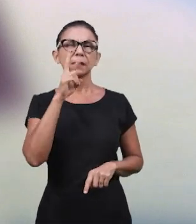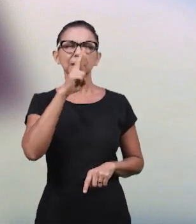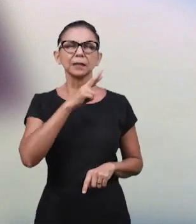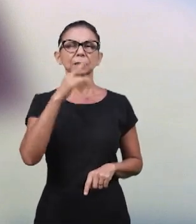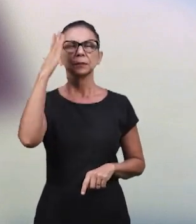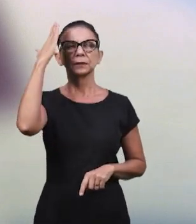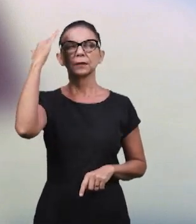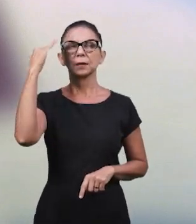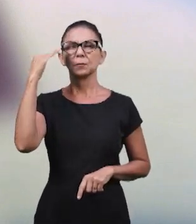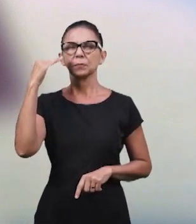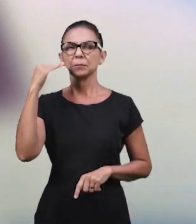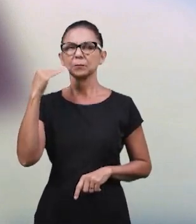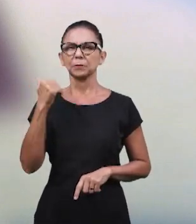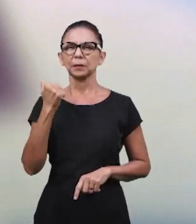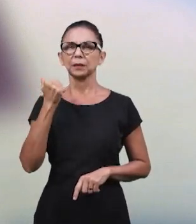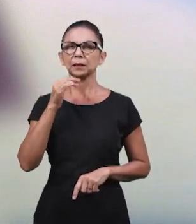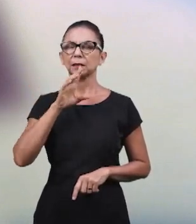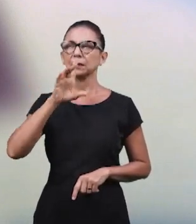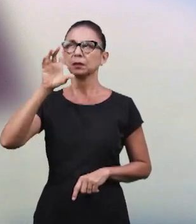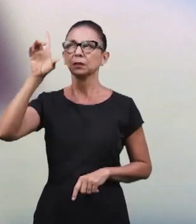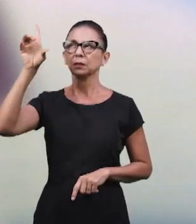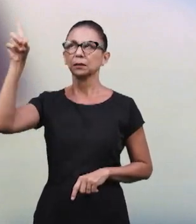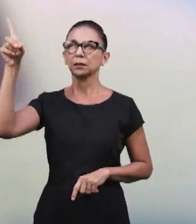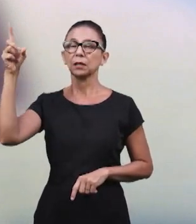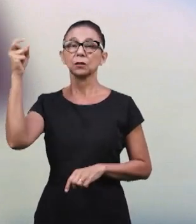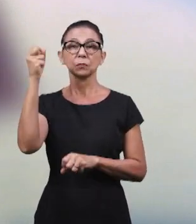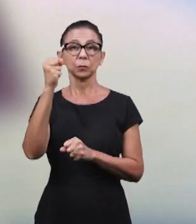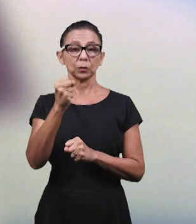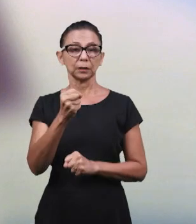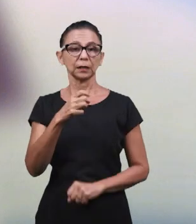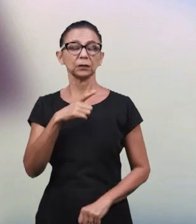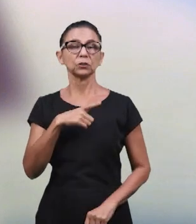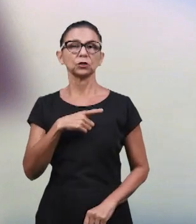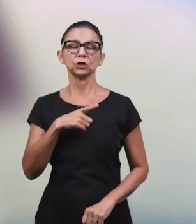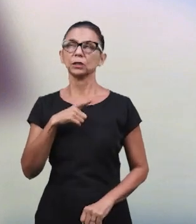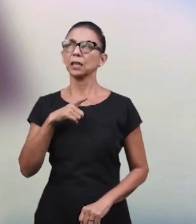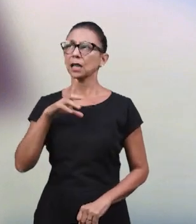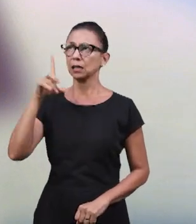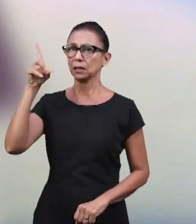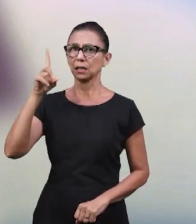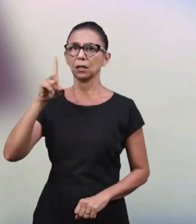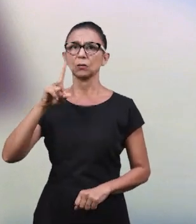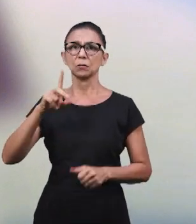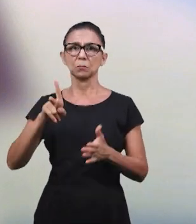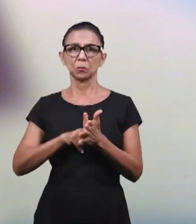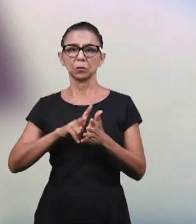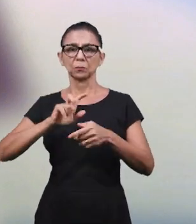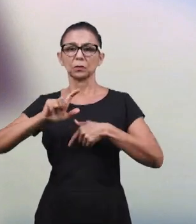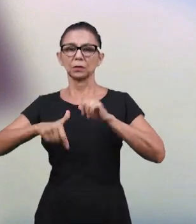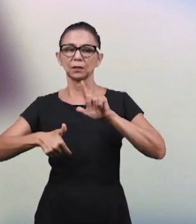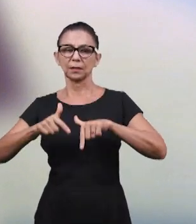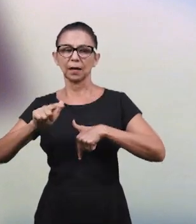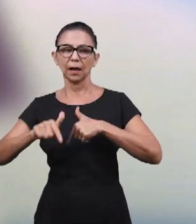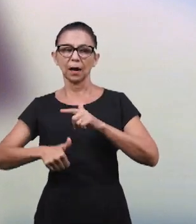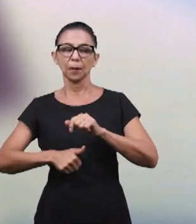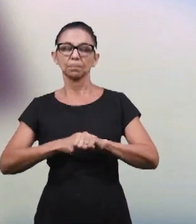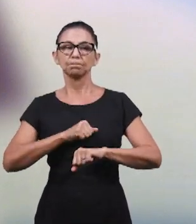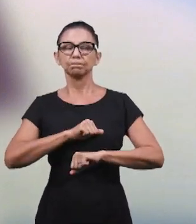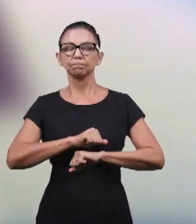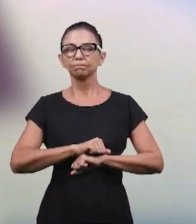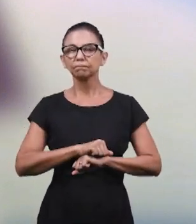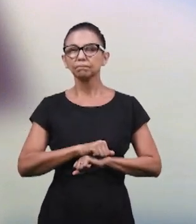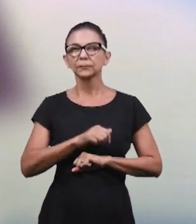avait entendu parler des merveilles, le pouvoir de Dieu d'Israël, et elle a cru dans le Dieu d'Israël. Elle savait que Jéricho